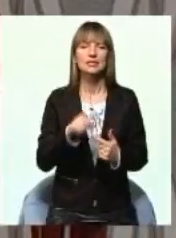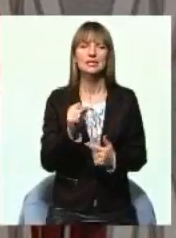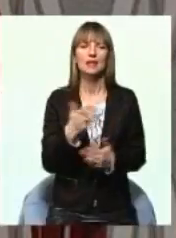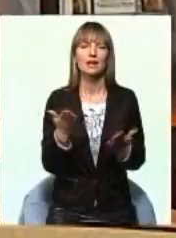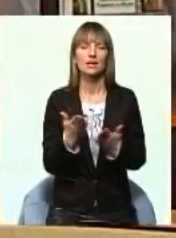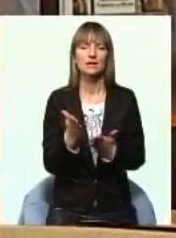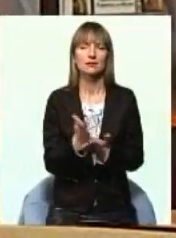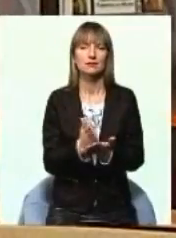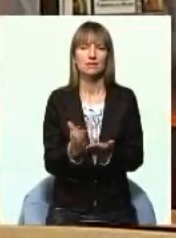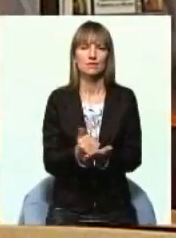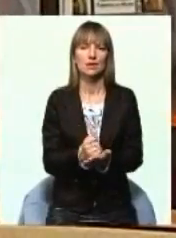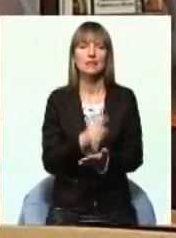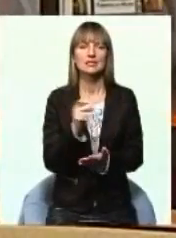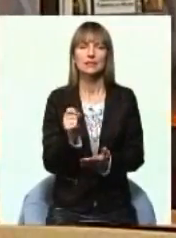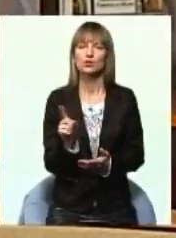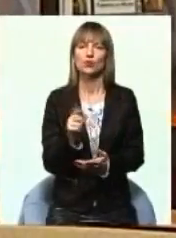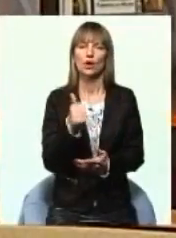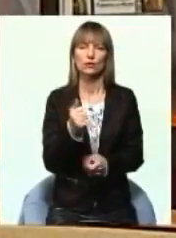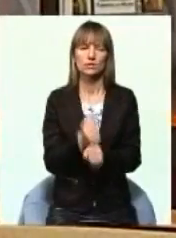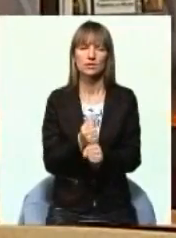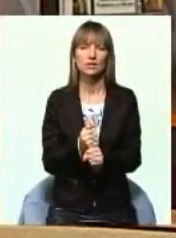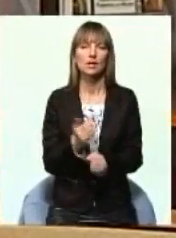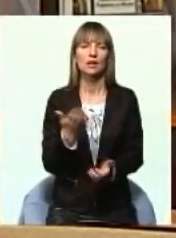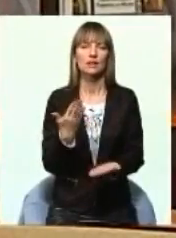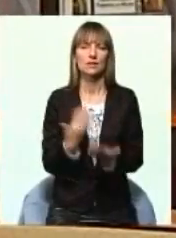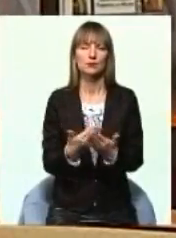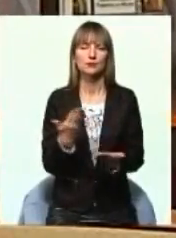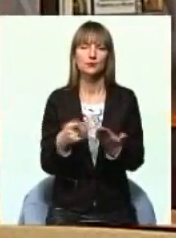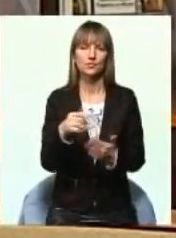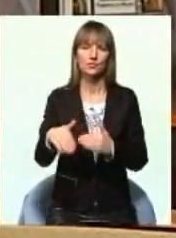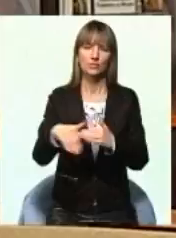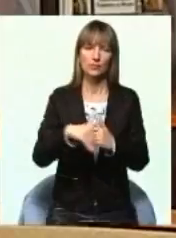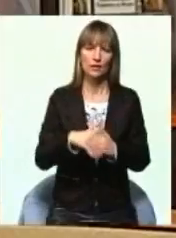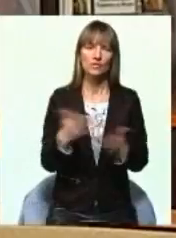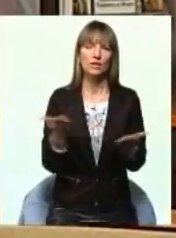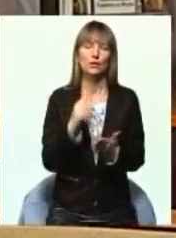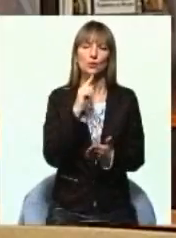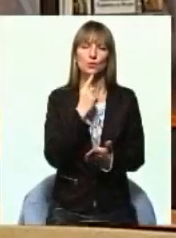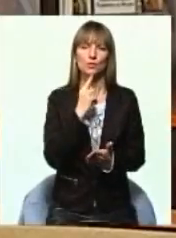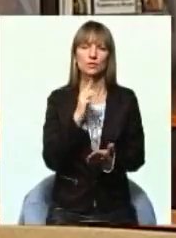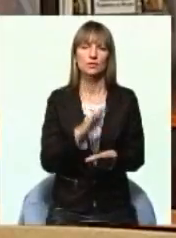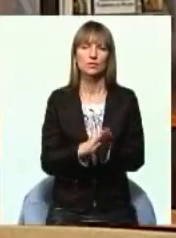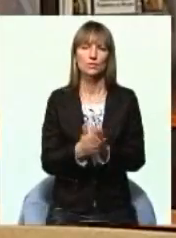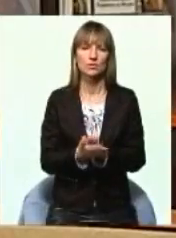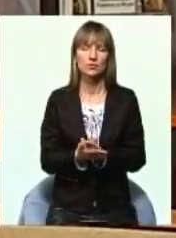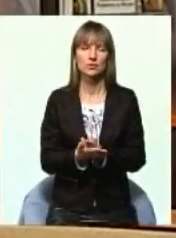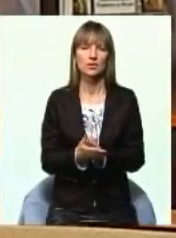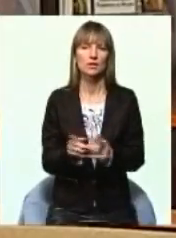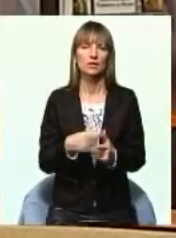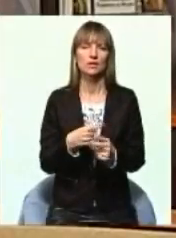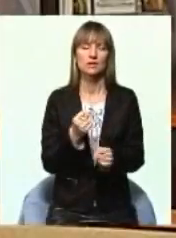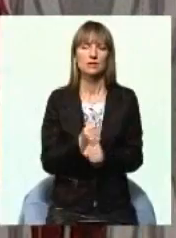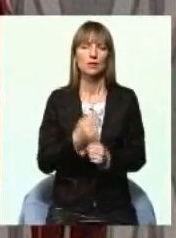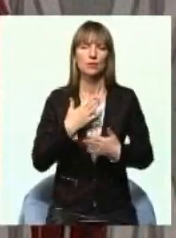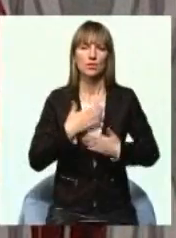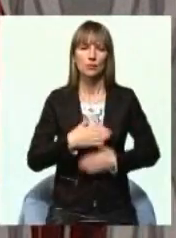заслуги? За якісь певні заслуги, наприклад, якщо їй допомогли у якійсь важкій справі або зробили